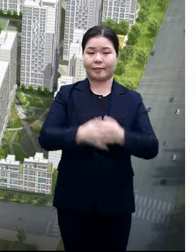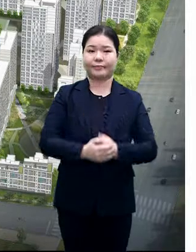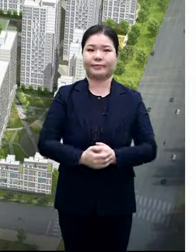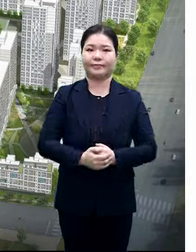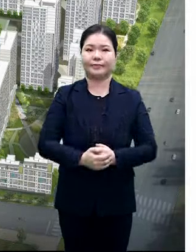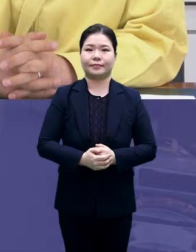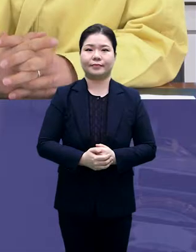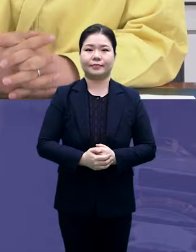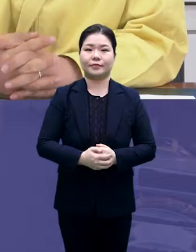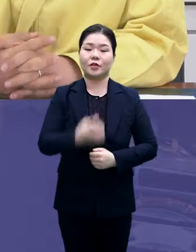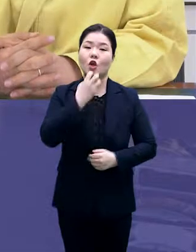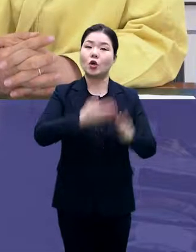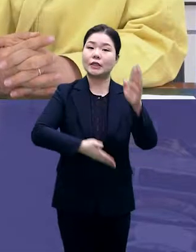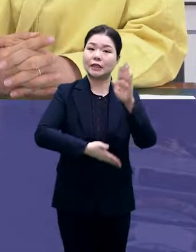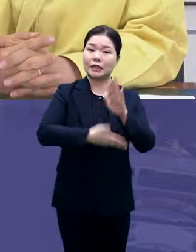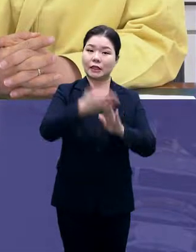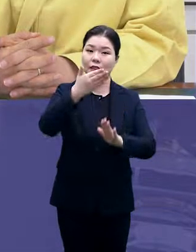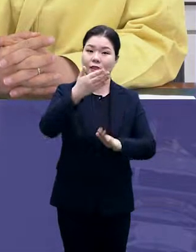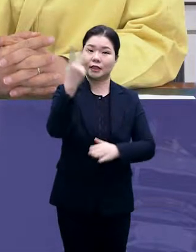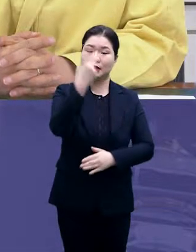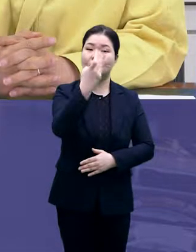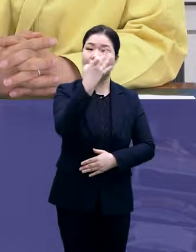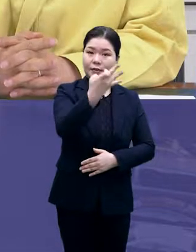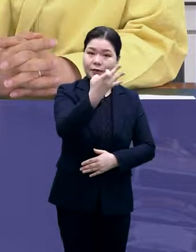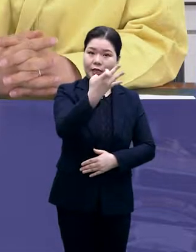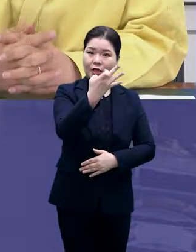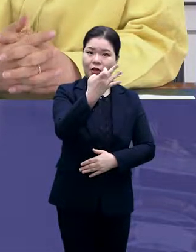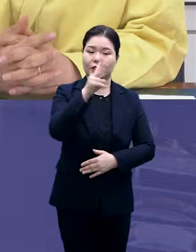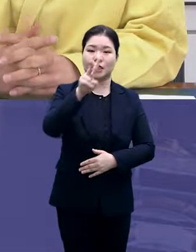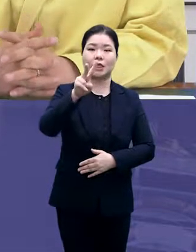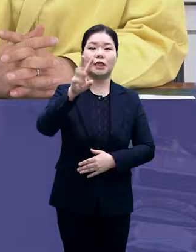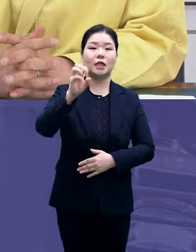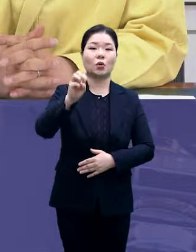룰입니다. 서울시는 2014년